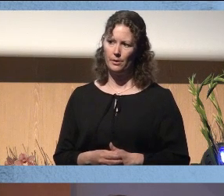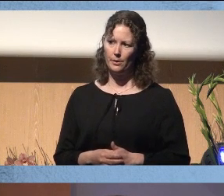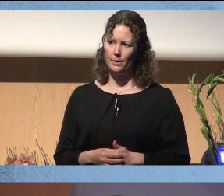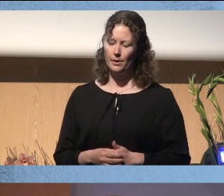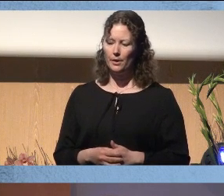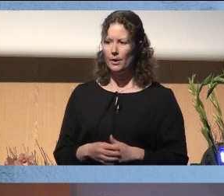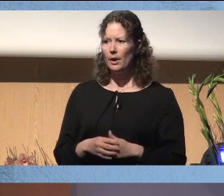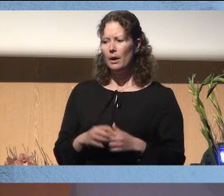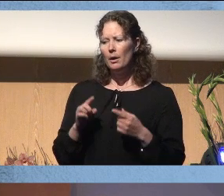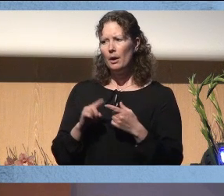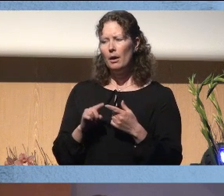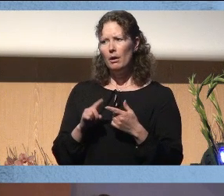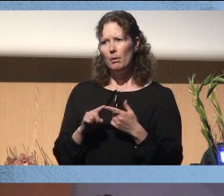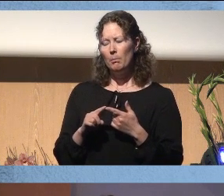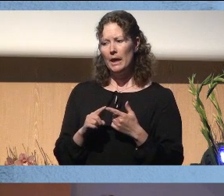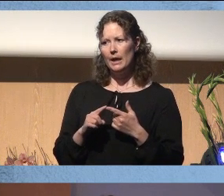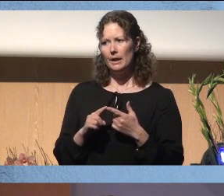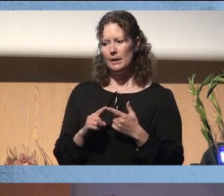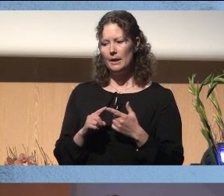Men det slik